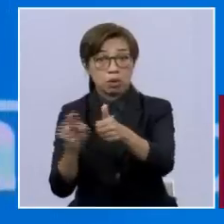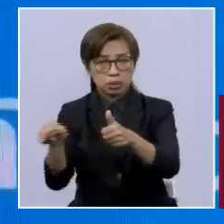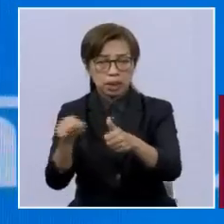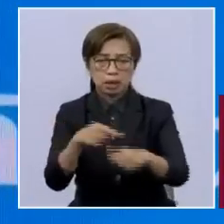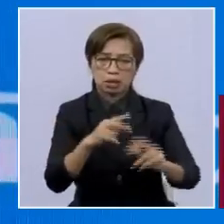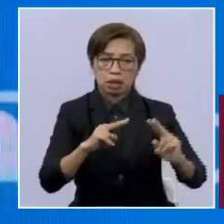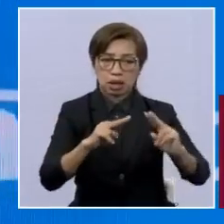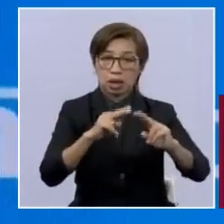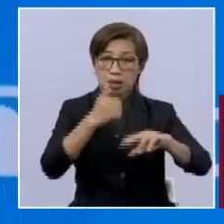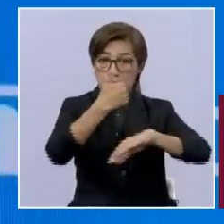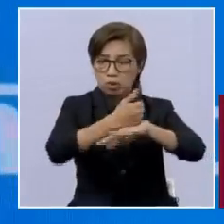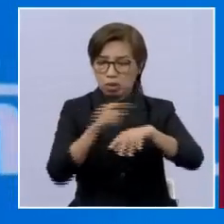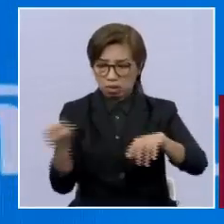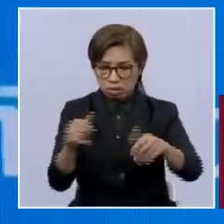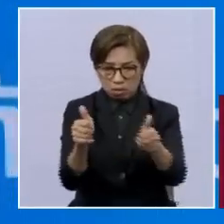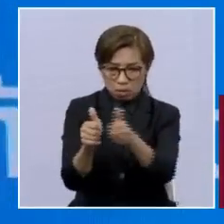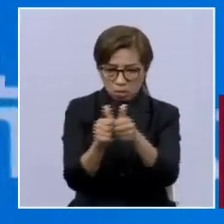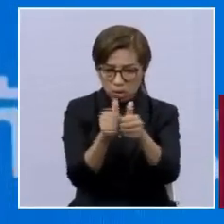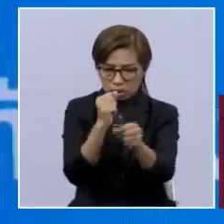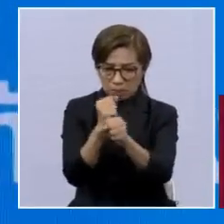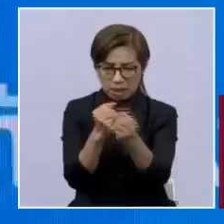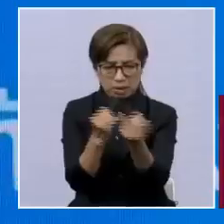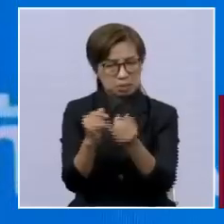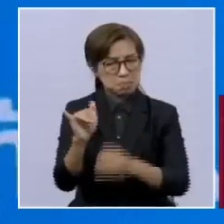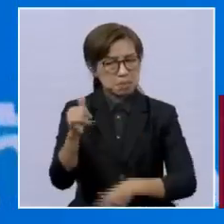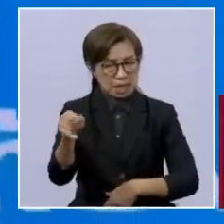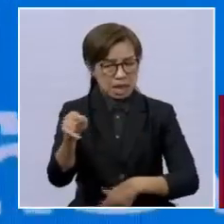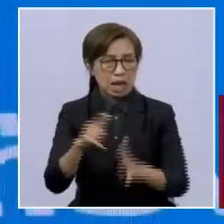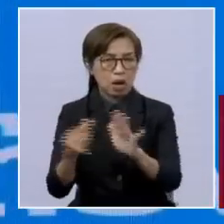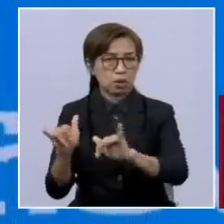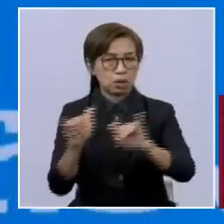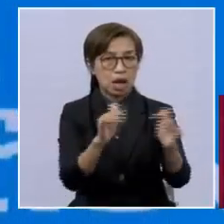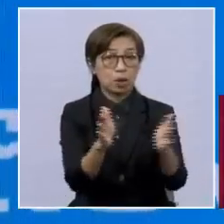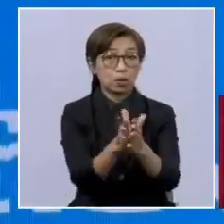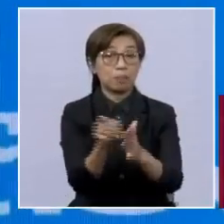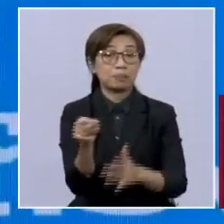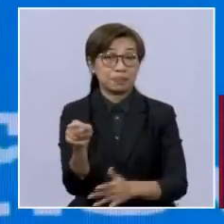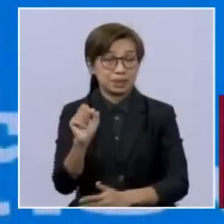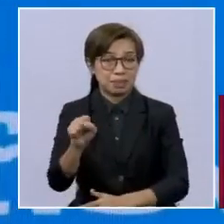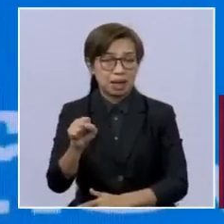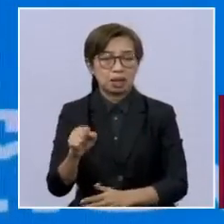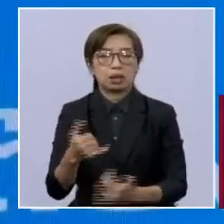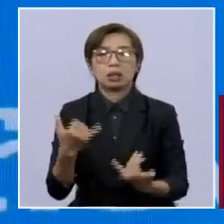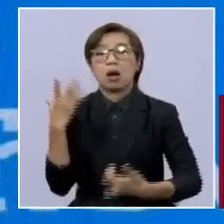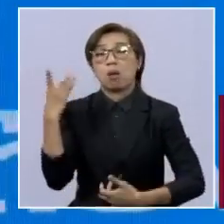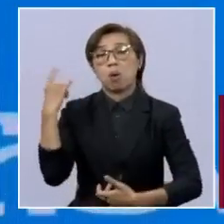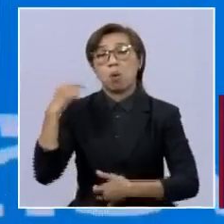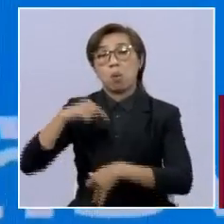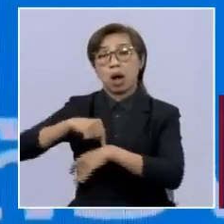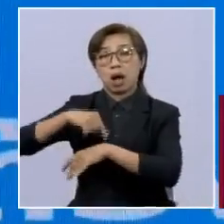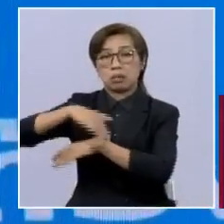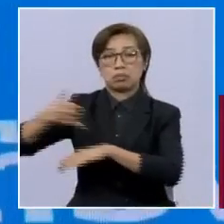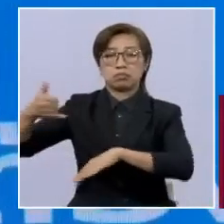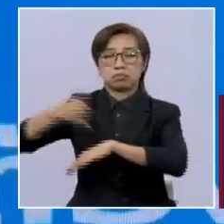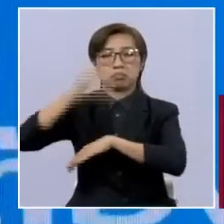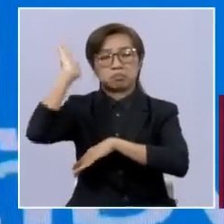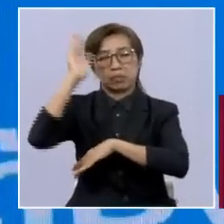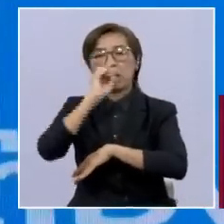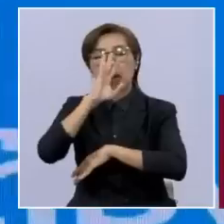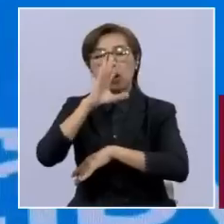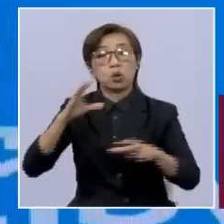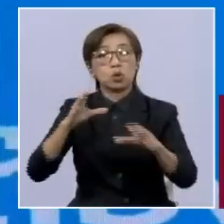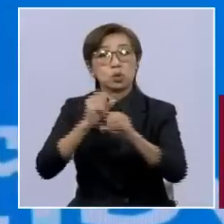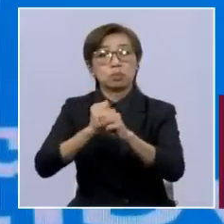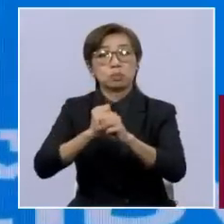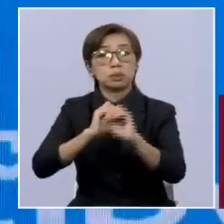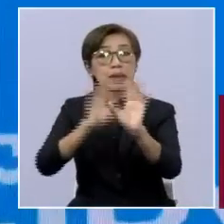จะอยู่หรือจะไปในที่สุดคุณผู้ชมคะเมื่อวานนี้ค่ะคุณสาธิตออกมาพูดย้ำชัดเลยนะคะว่ายังตัดสินใจอยู่กับพรรค